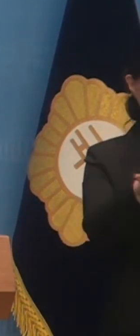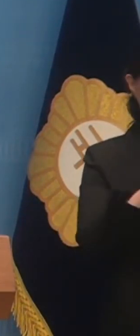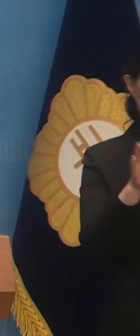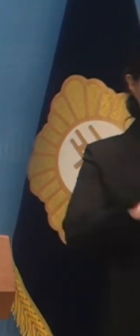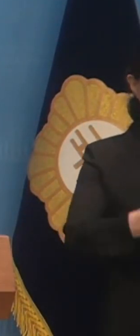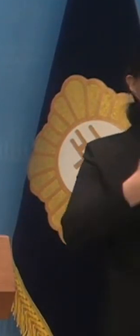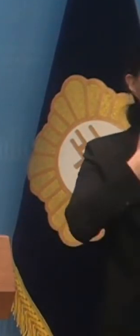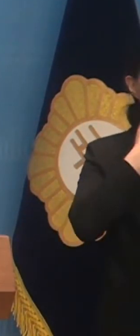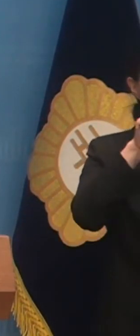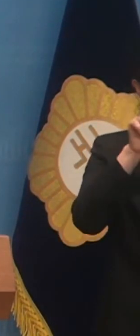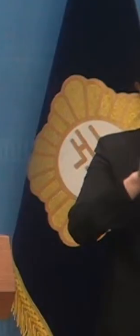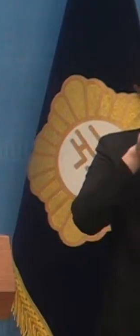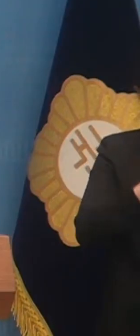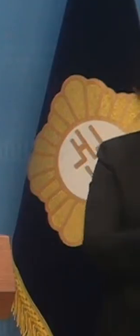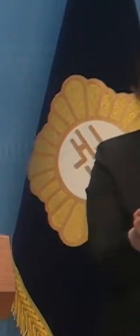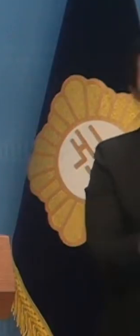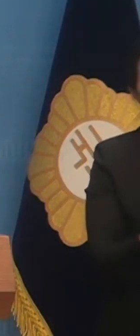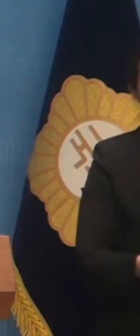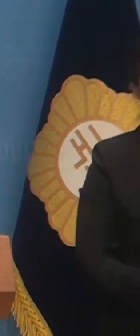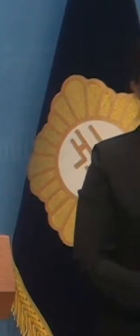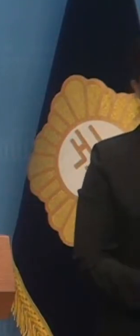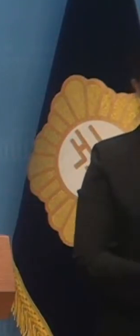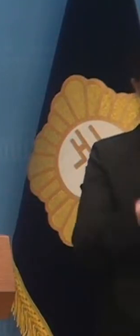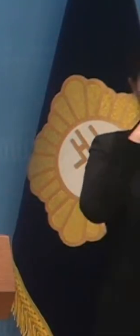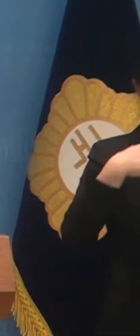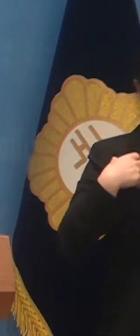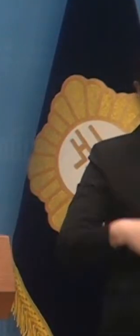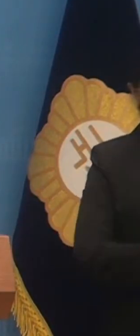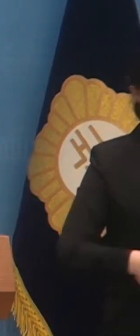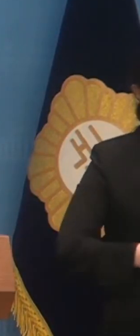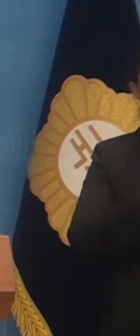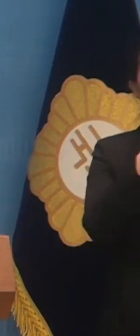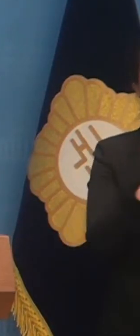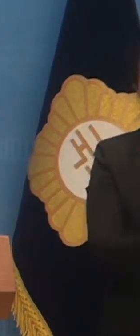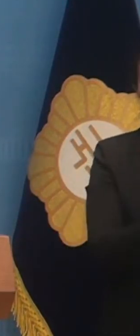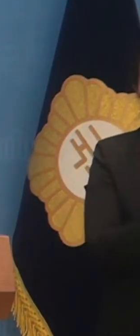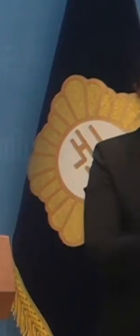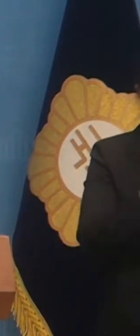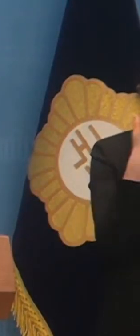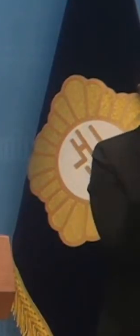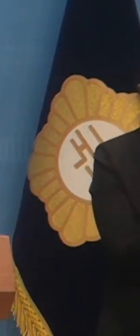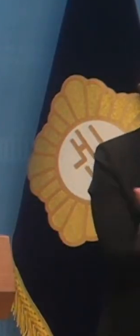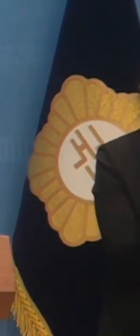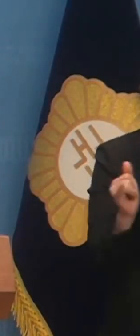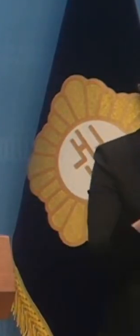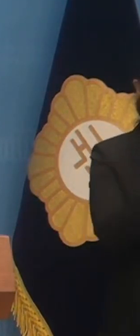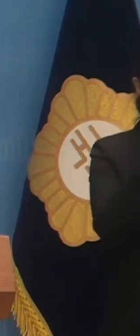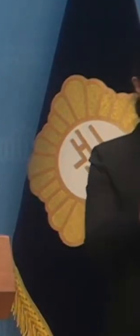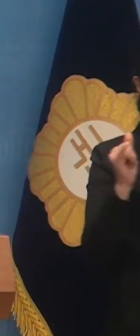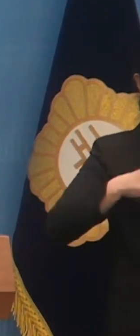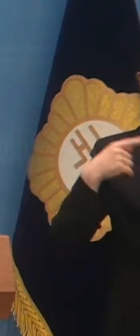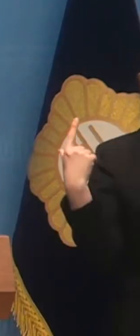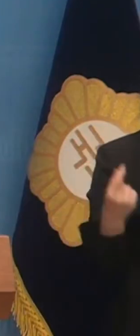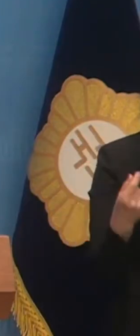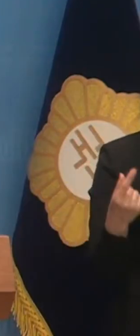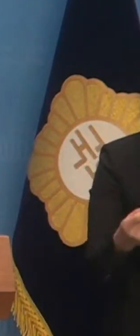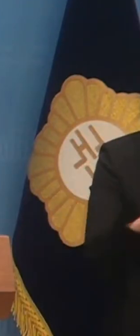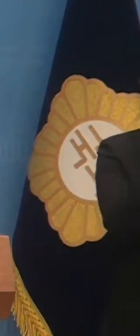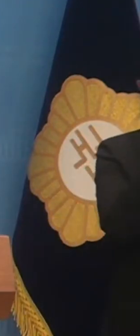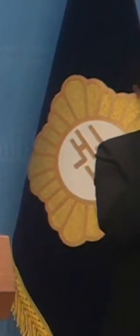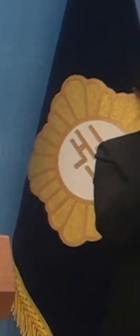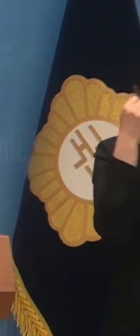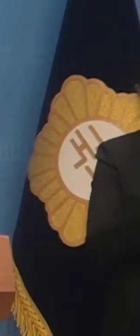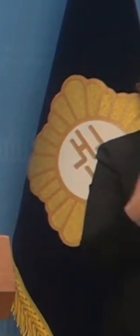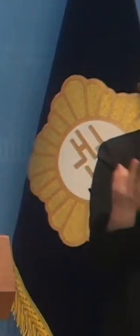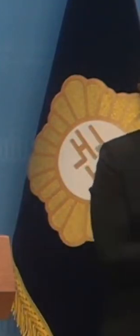불공정 구조입니다. 정부는 더 이상 머뭇거리지 말고 모든 노동자에게 인간다운 삶을 보장하는